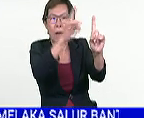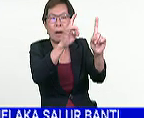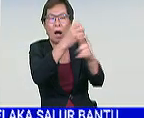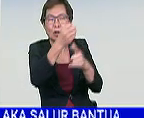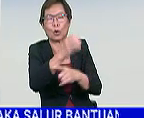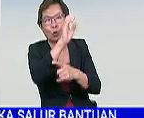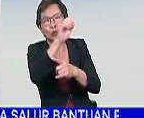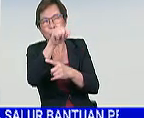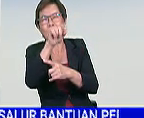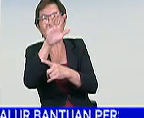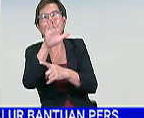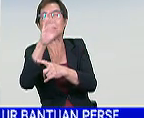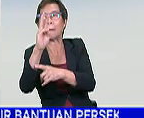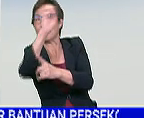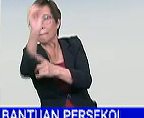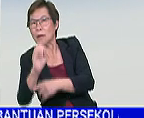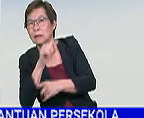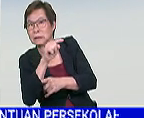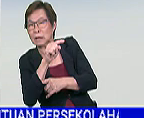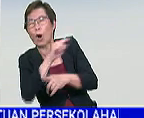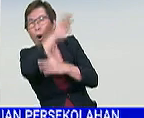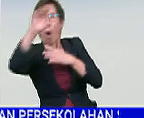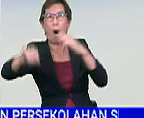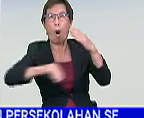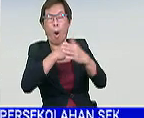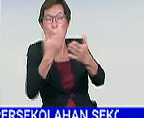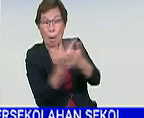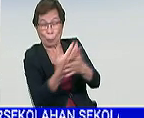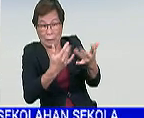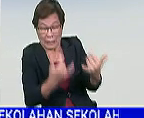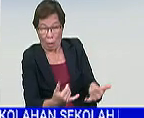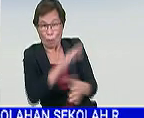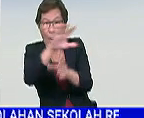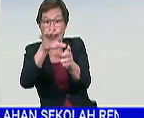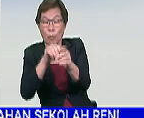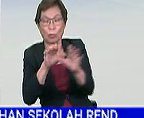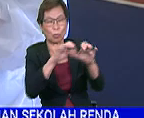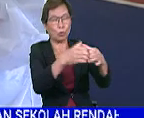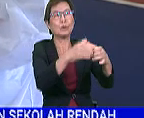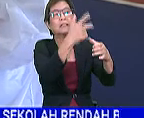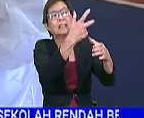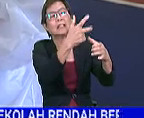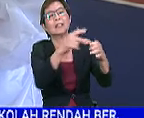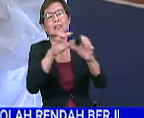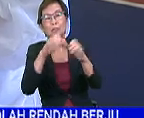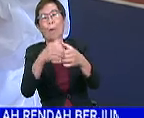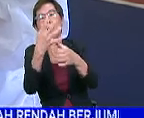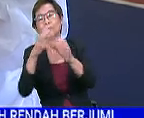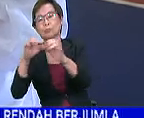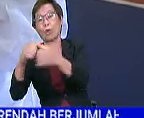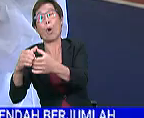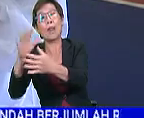atau 0.56% daripada keseluruhan kes baru hari ini melibatkan kategori 3 hingga 5